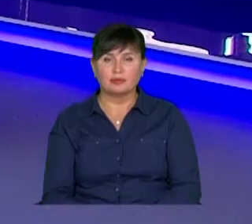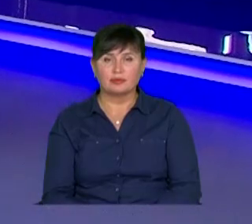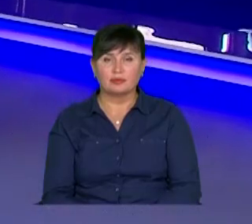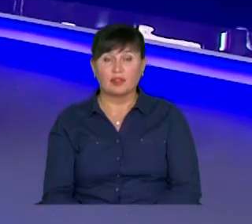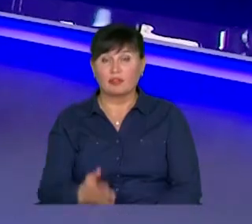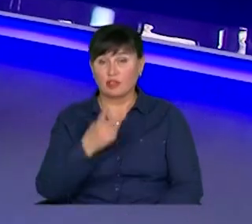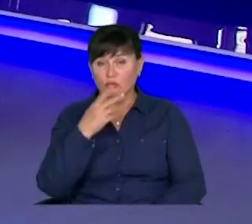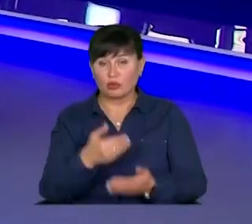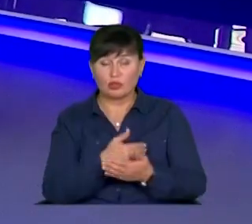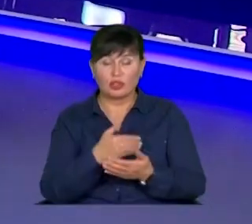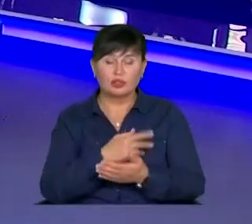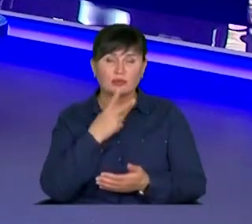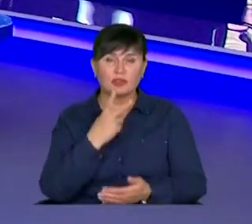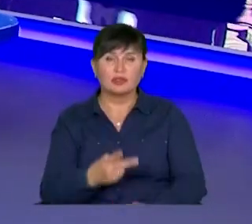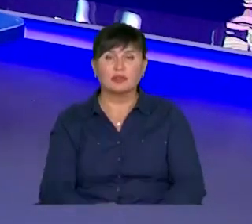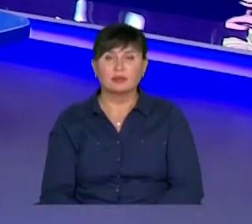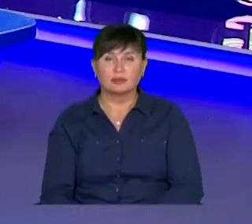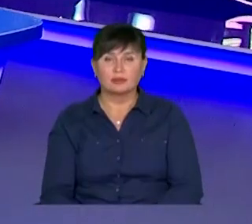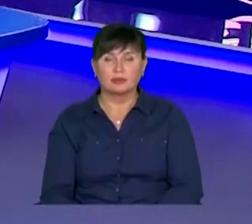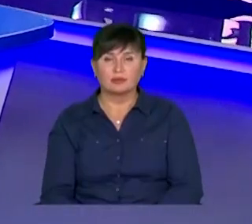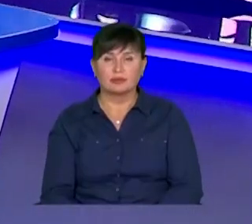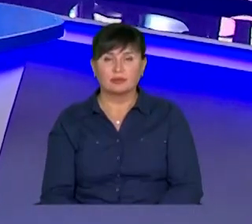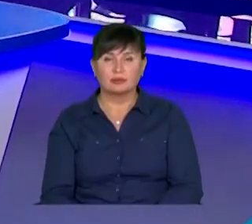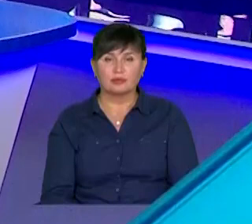Вы смотрите новости. Далее в выпуске.